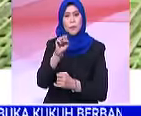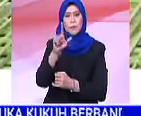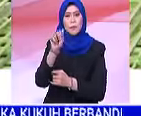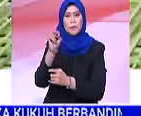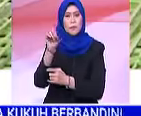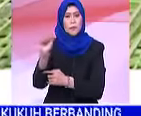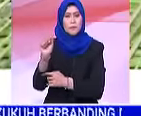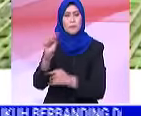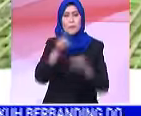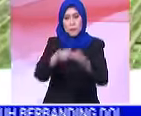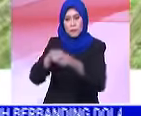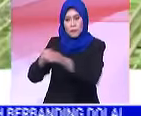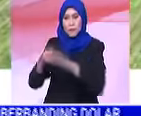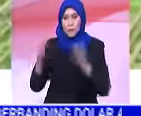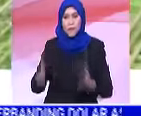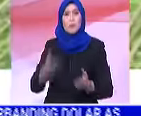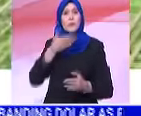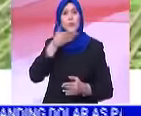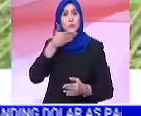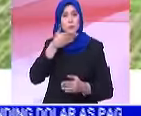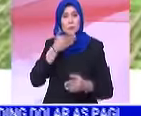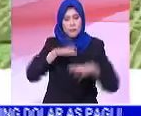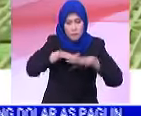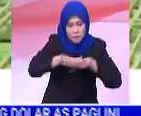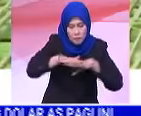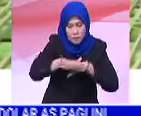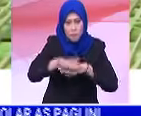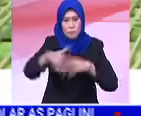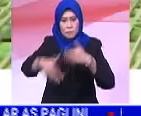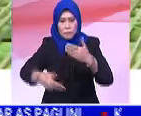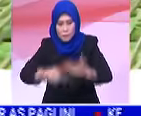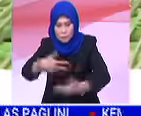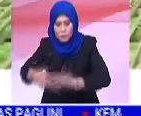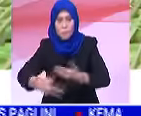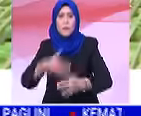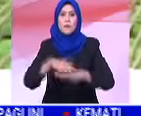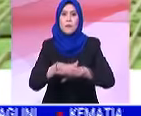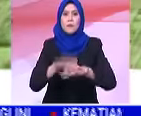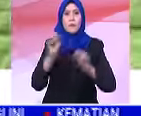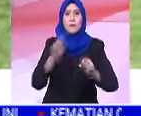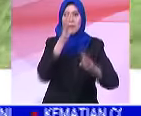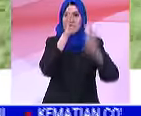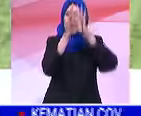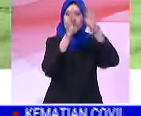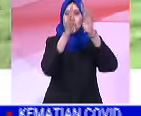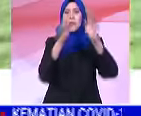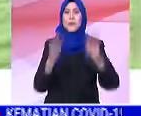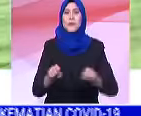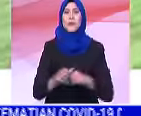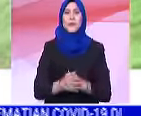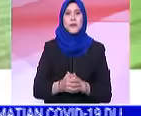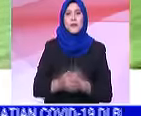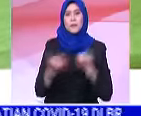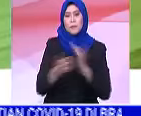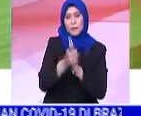bagi menarik lebih ramai penenun songket muda sekaligus memperkasa bidang tekstil ke arah lebih berinovasi. Justru penenun